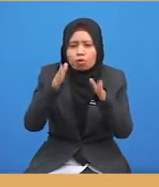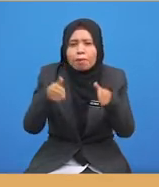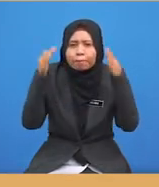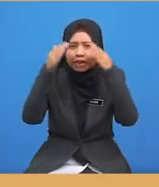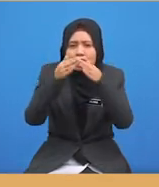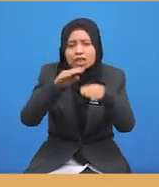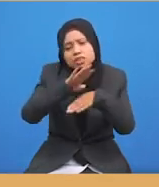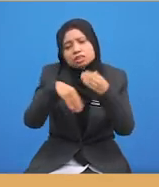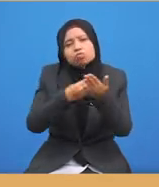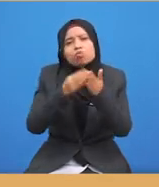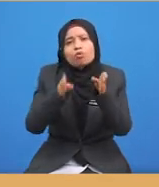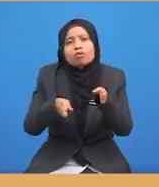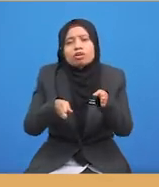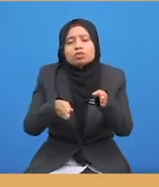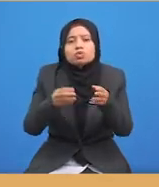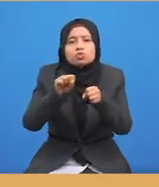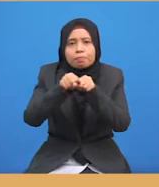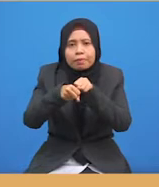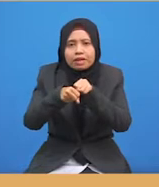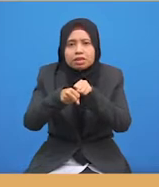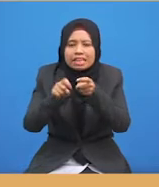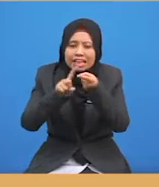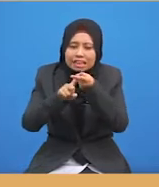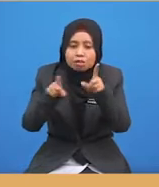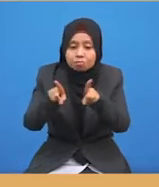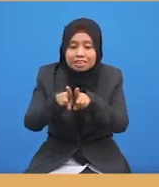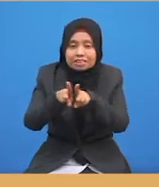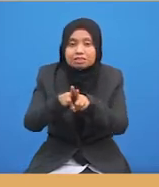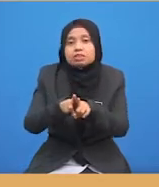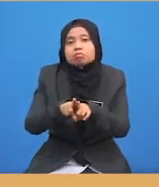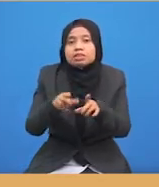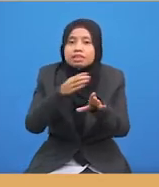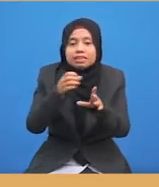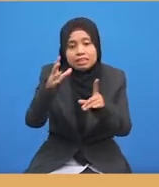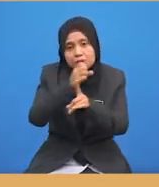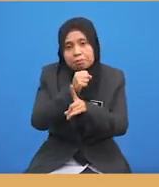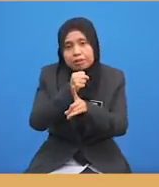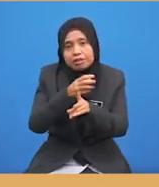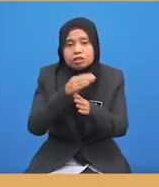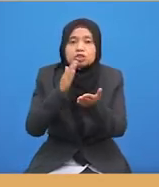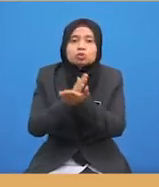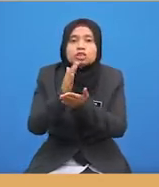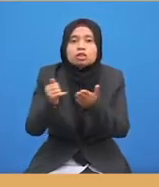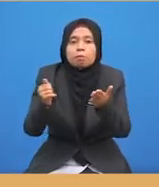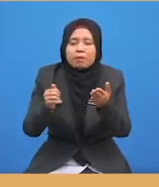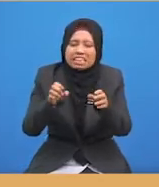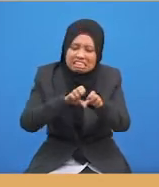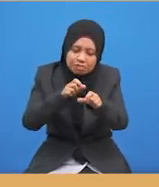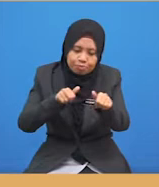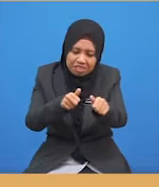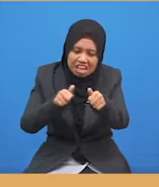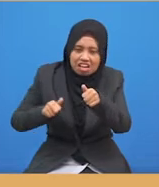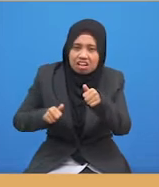sahaja agar kesepakatan dapat dicapai. Seterusnya, dapat mengelakkan